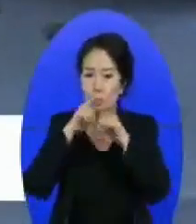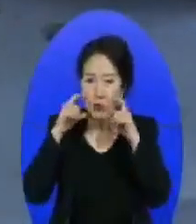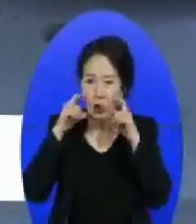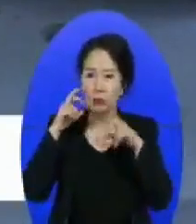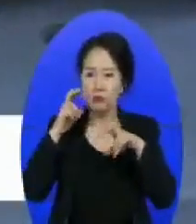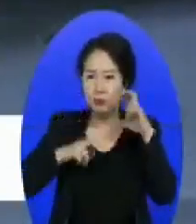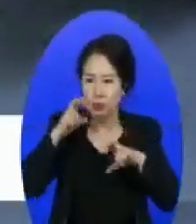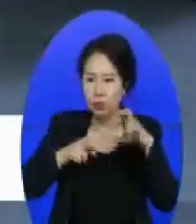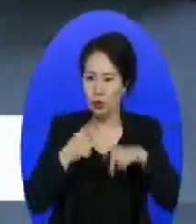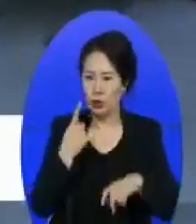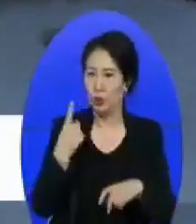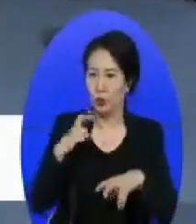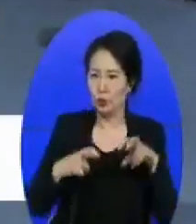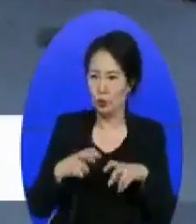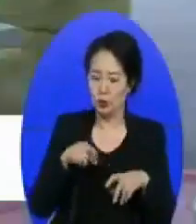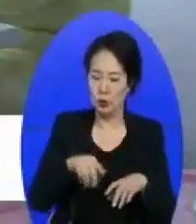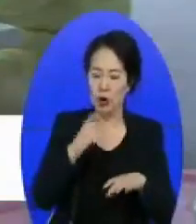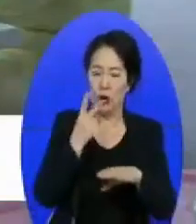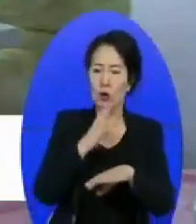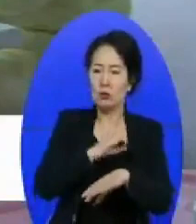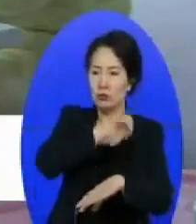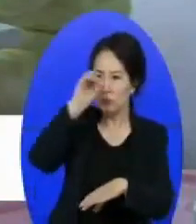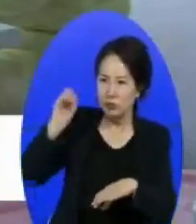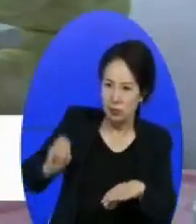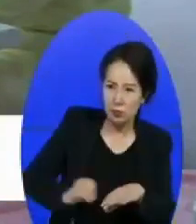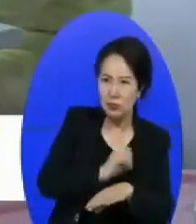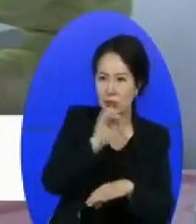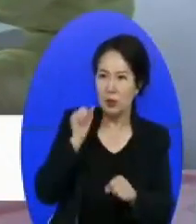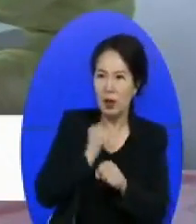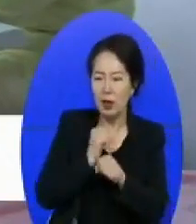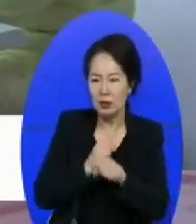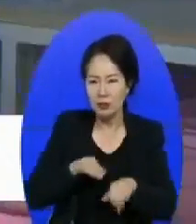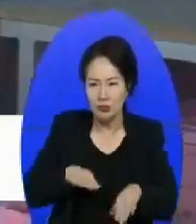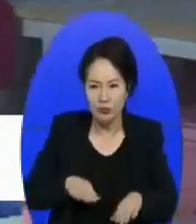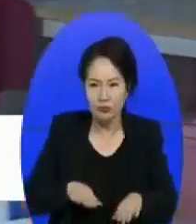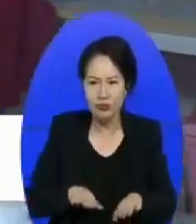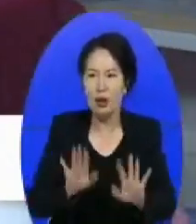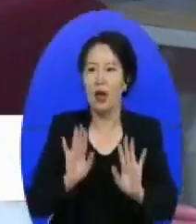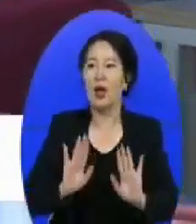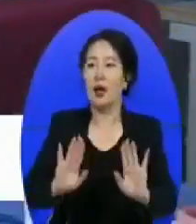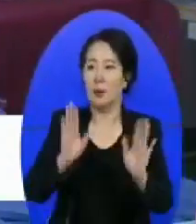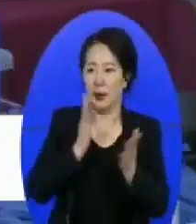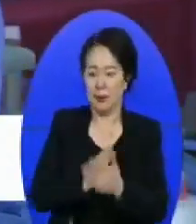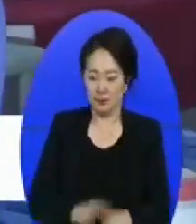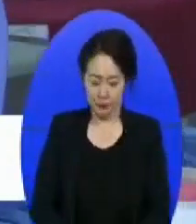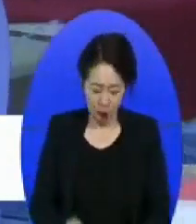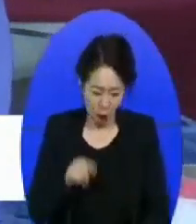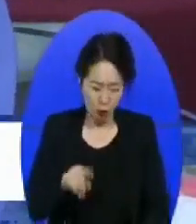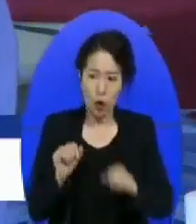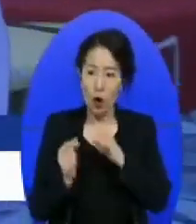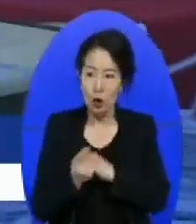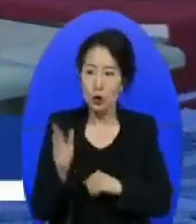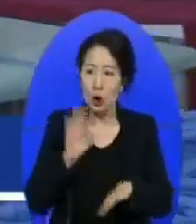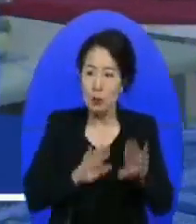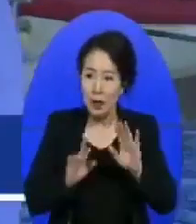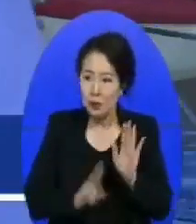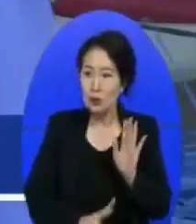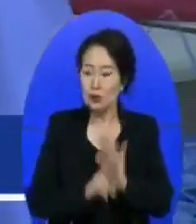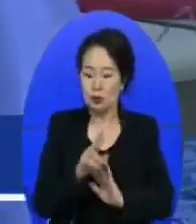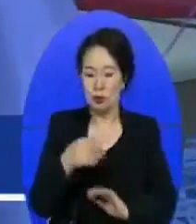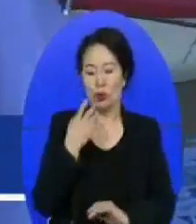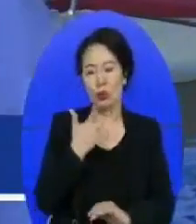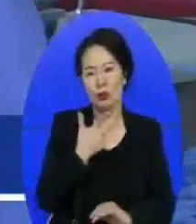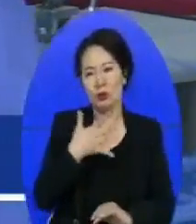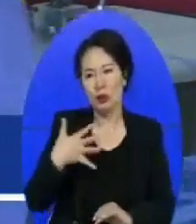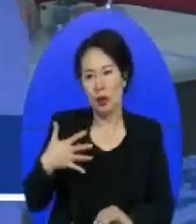ганц л үйлдвэр бий. Энэ үйлдвэр 24 цагийн турш тасралтгүй ажиллаж байна. Онцгой байдал үүсэн энэ үед 35-аас 45 мянган